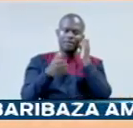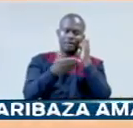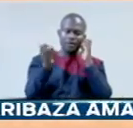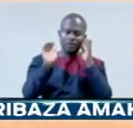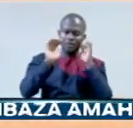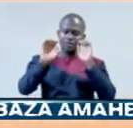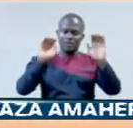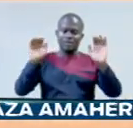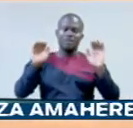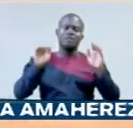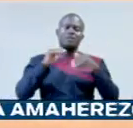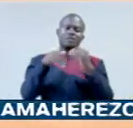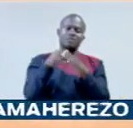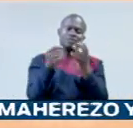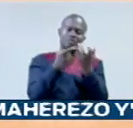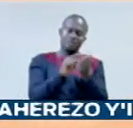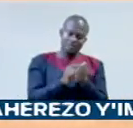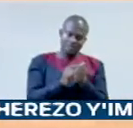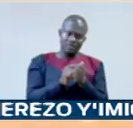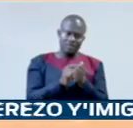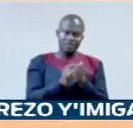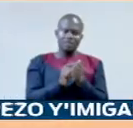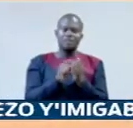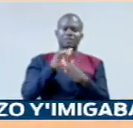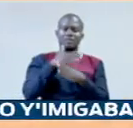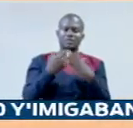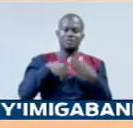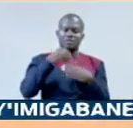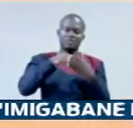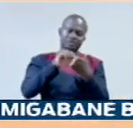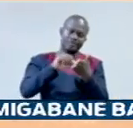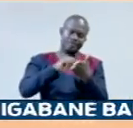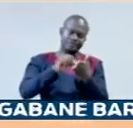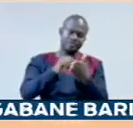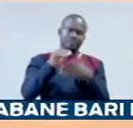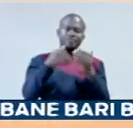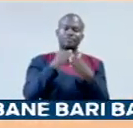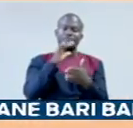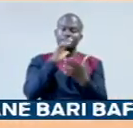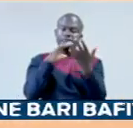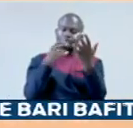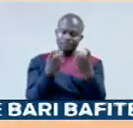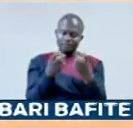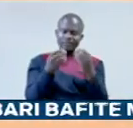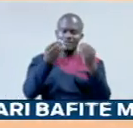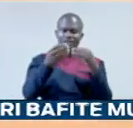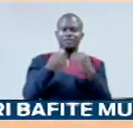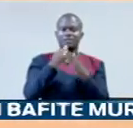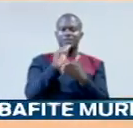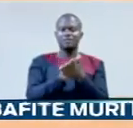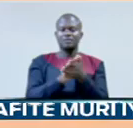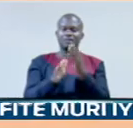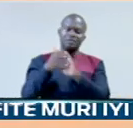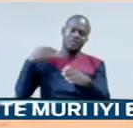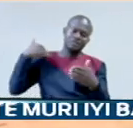twabajije aratubarura migabane yacu barayandika dutegereza ko bazagira icyo batubwira turaheba kugeza